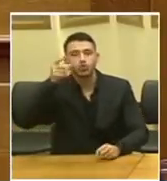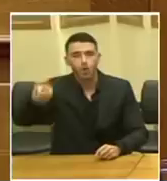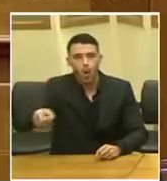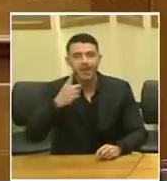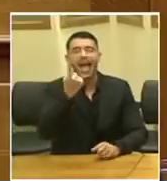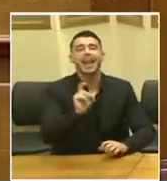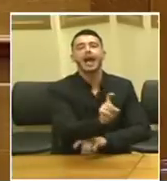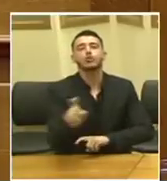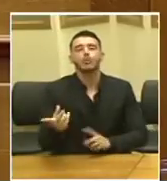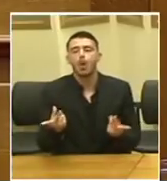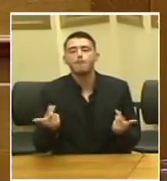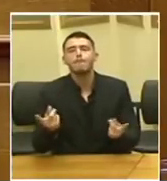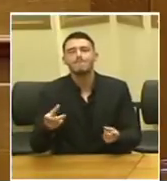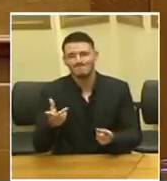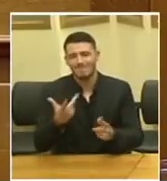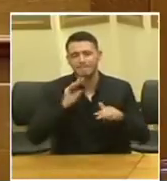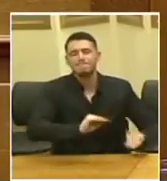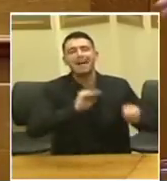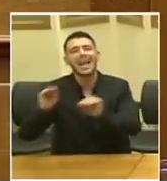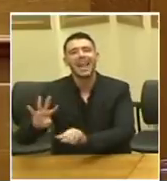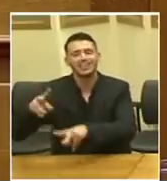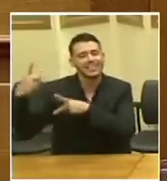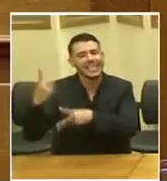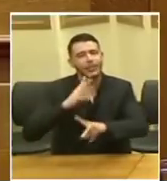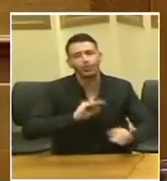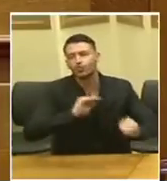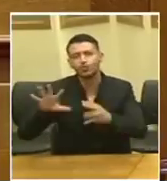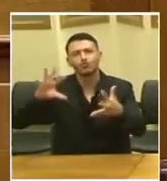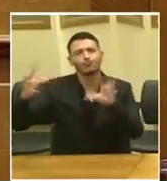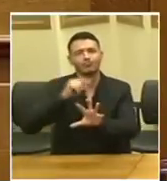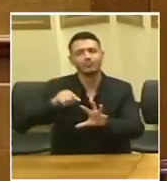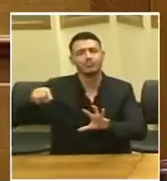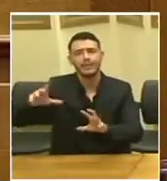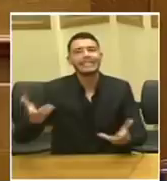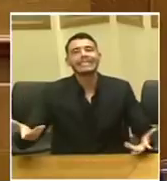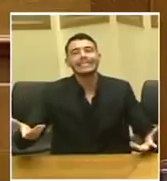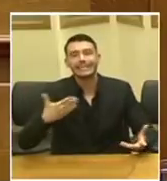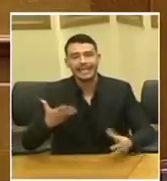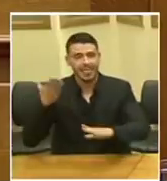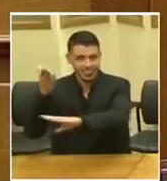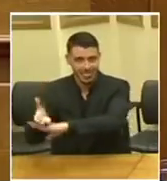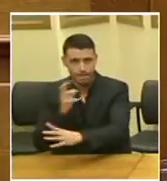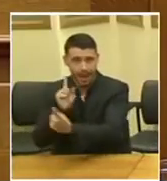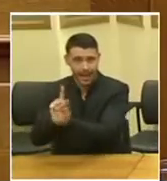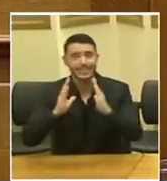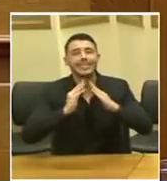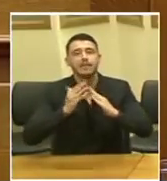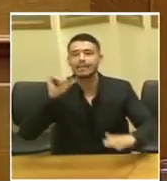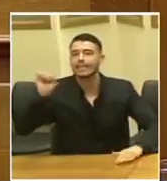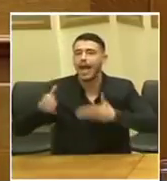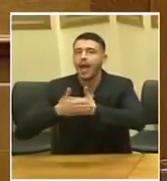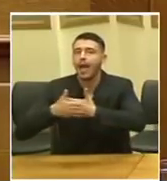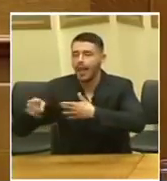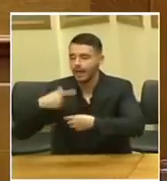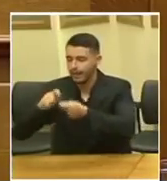μετανάστες και να τους βάλει, να τους πάρει πόρτα-πόρτα και να τους βάλει να αλλάξουν αύριο το πρωί τα διαβατήριά τους? Είστε λογικοί?